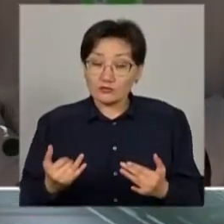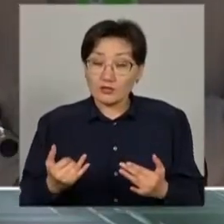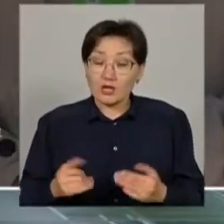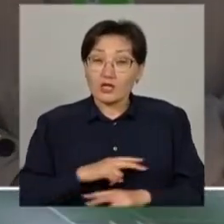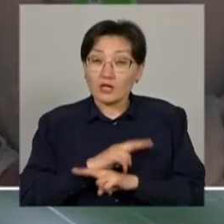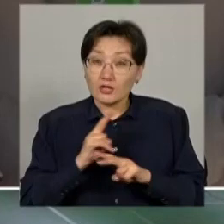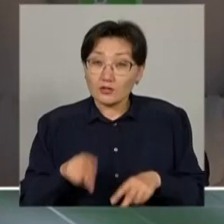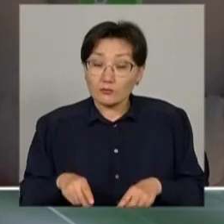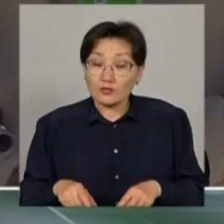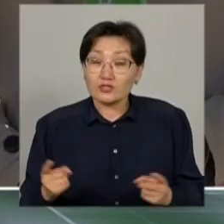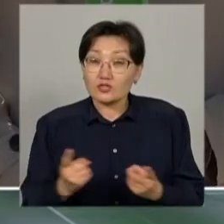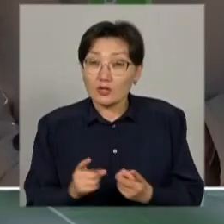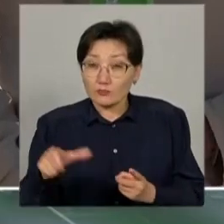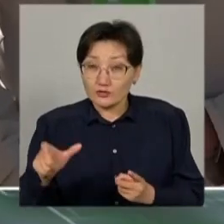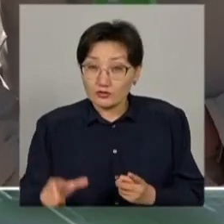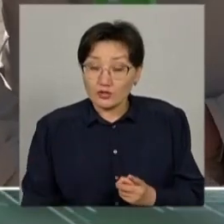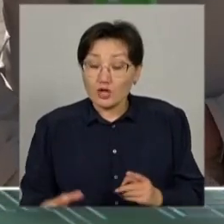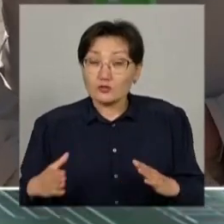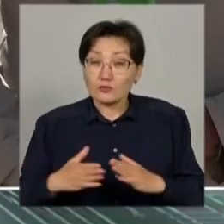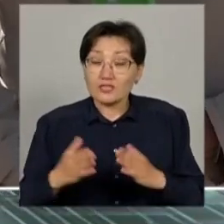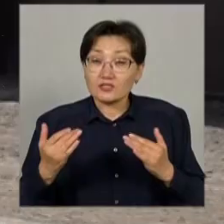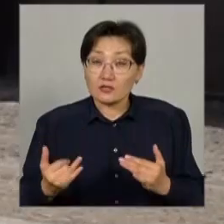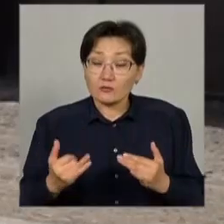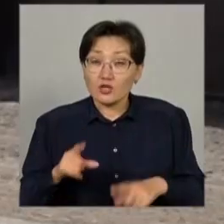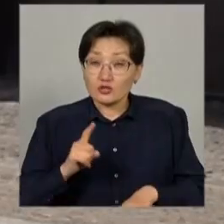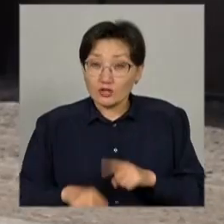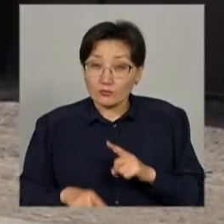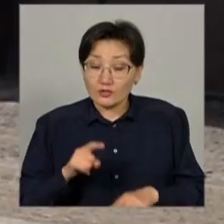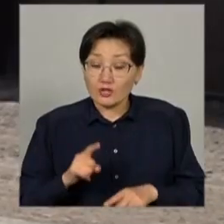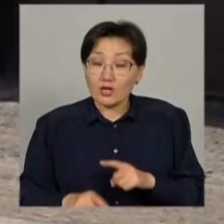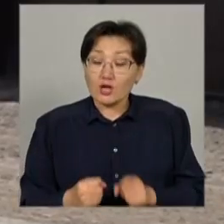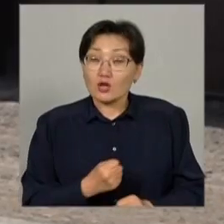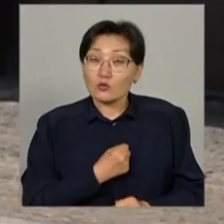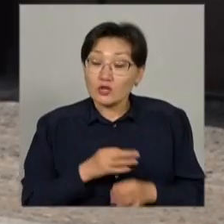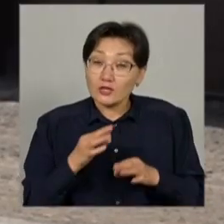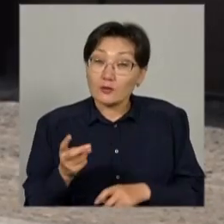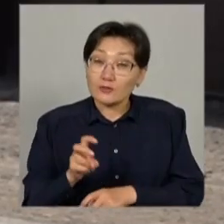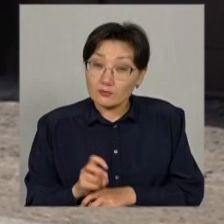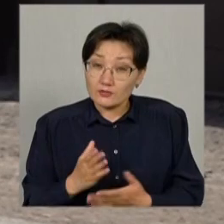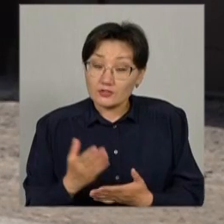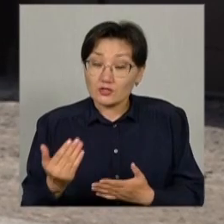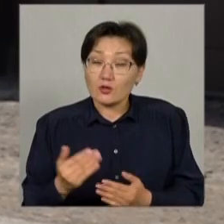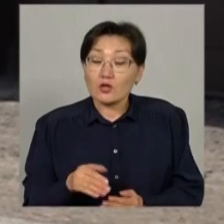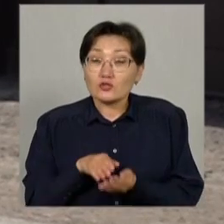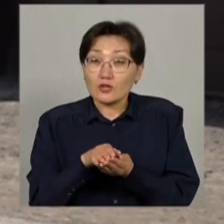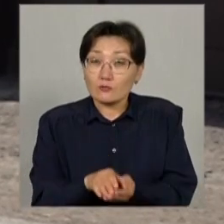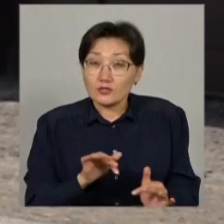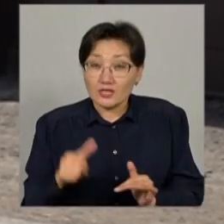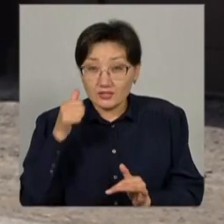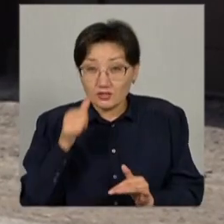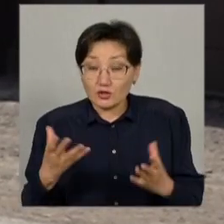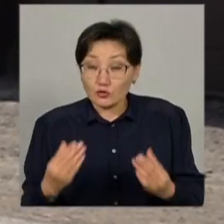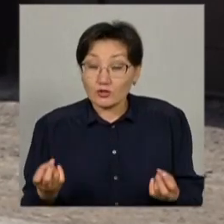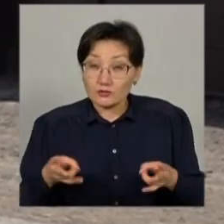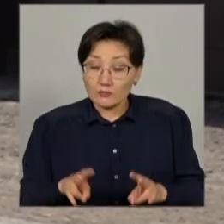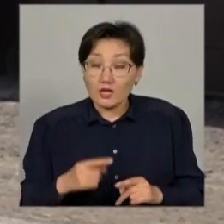қайтыс болған сыныптасының үйіне қазір жақындары көңіл айтып жатыр. Олардың сөзінше, жаназасын ертеңге қалдырып,